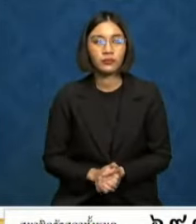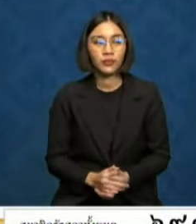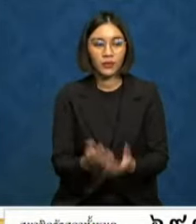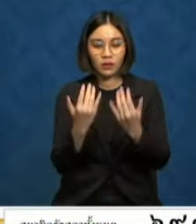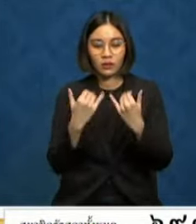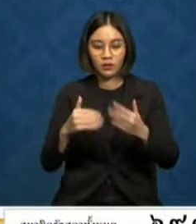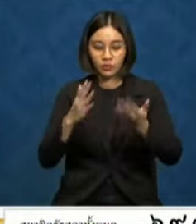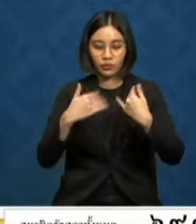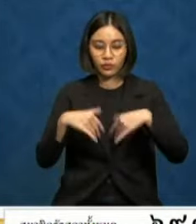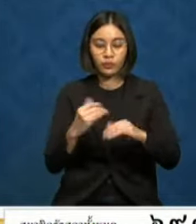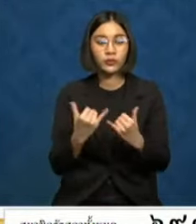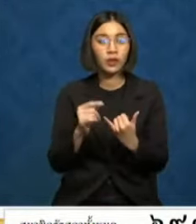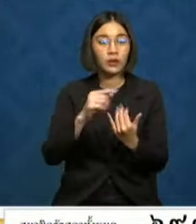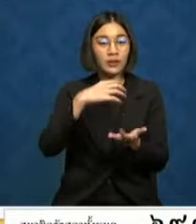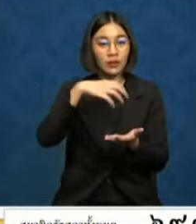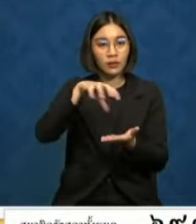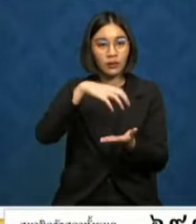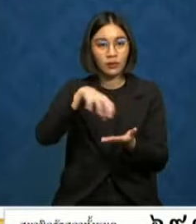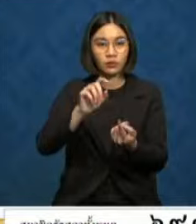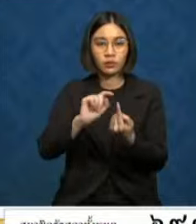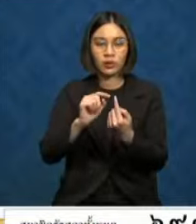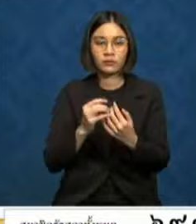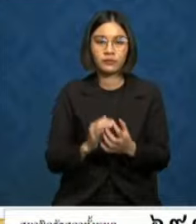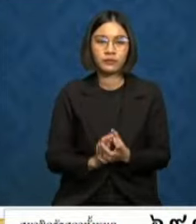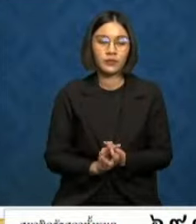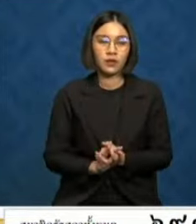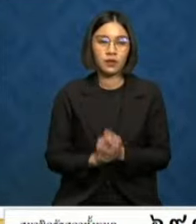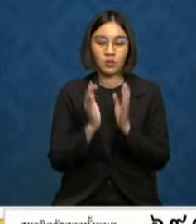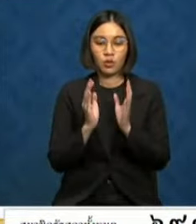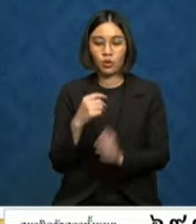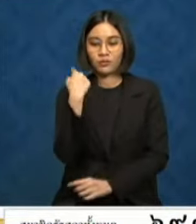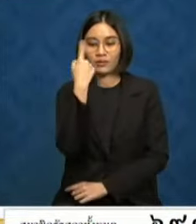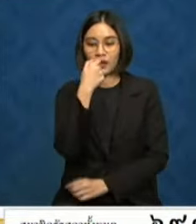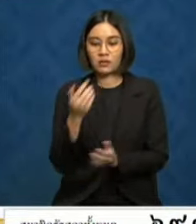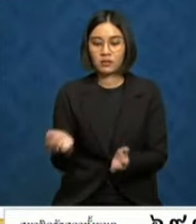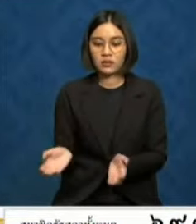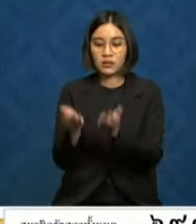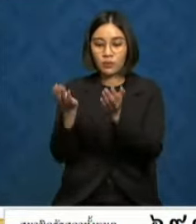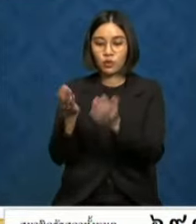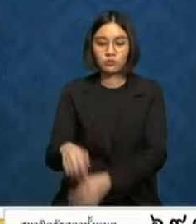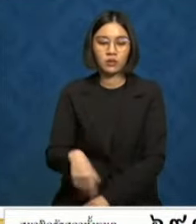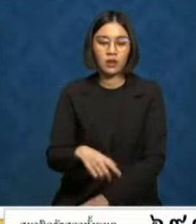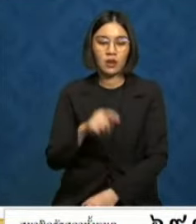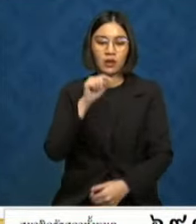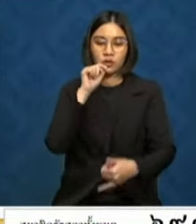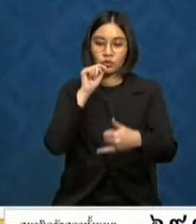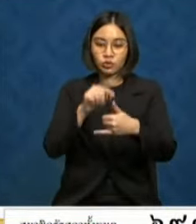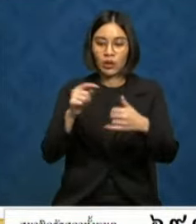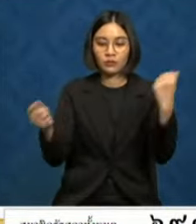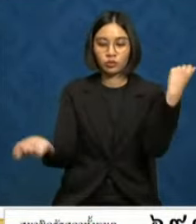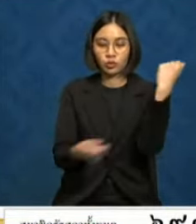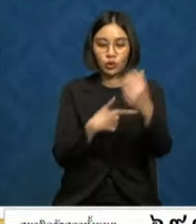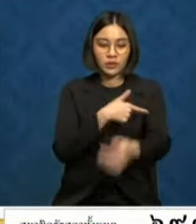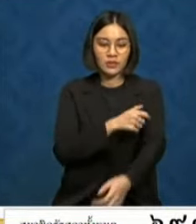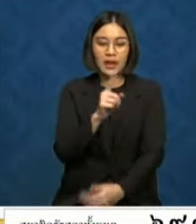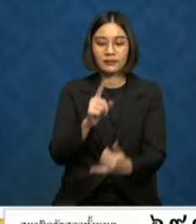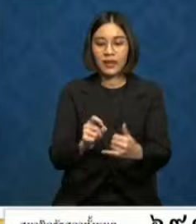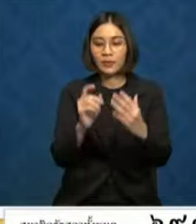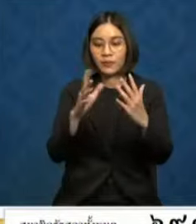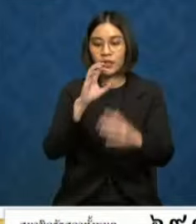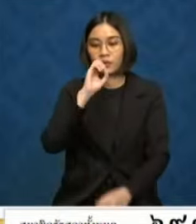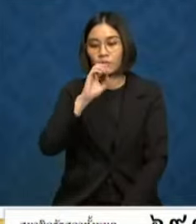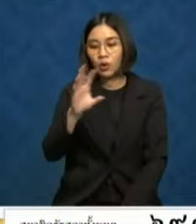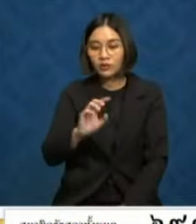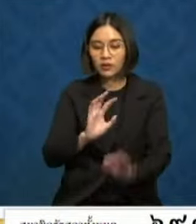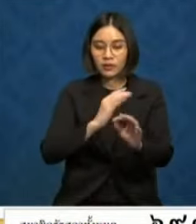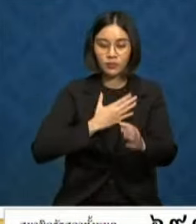ราวนี้มันพูดถึงว่าขณะนี้เนี่ยคนที่สนับสนุนไม่ให้มีการประหารชีวิตเขามองอย่างไรเขาบอกอย่างที่ผม